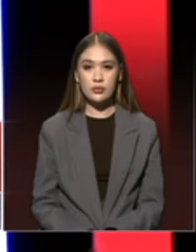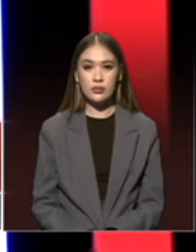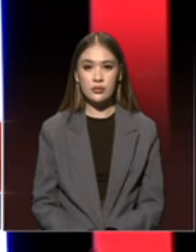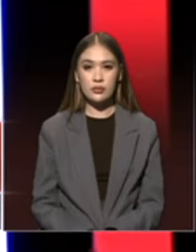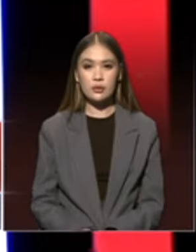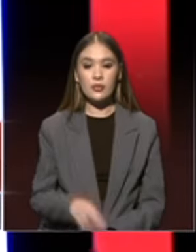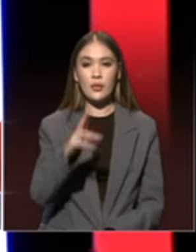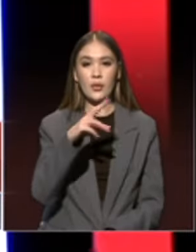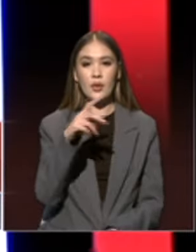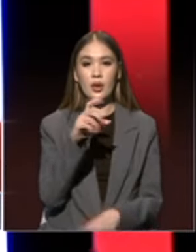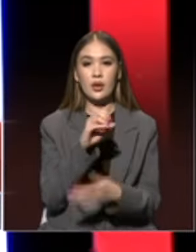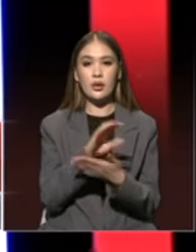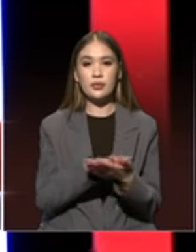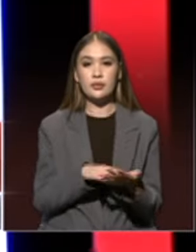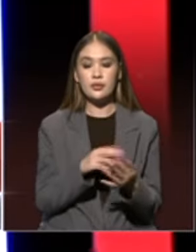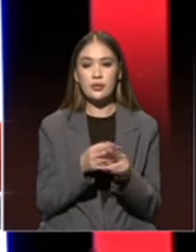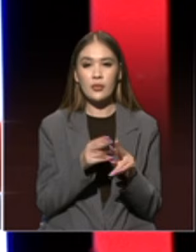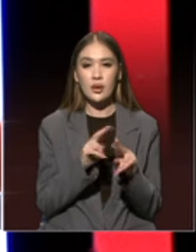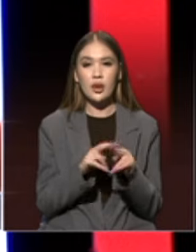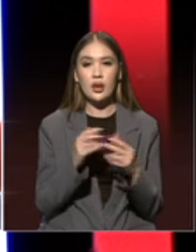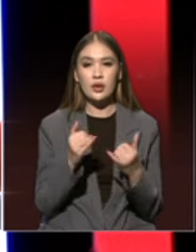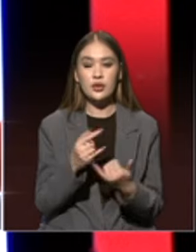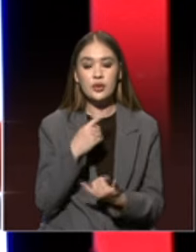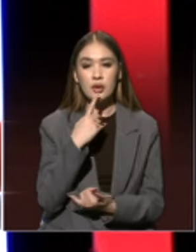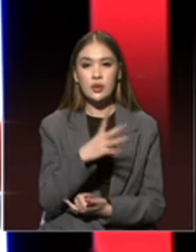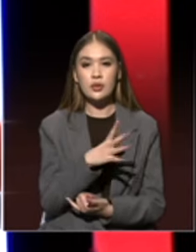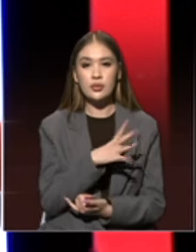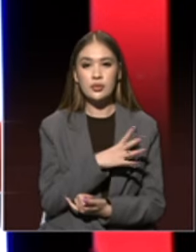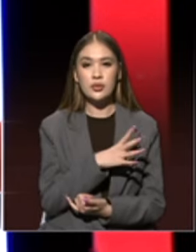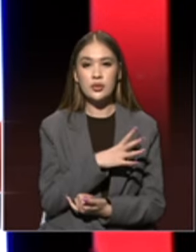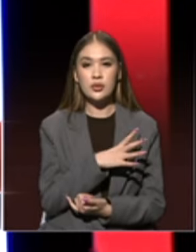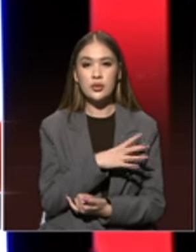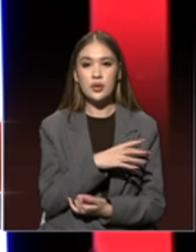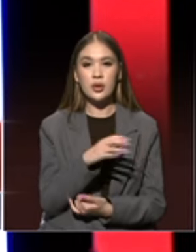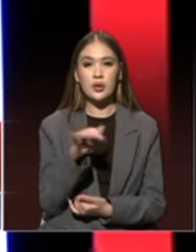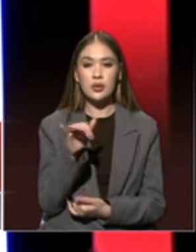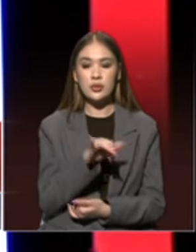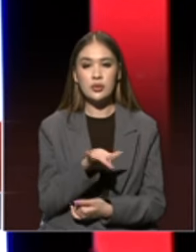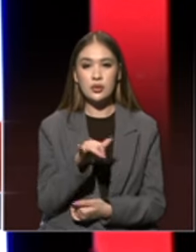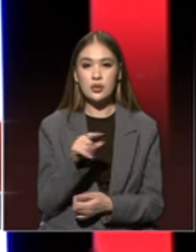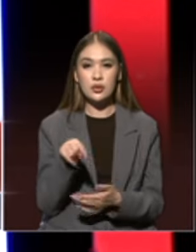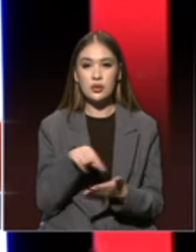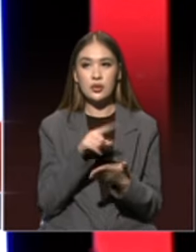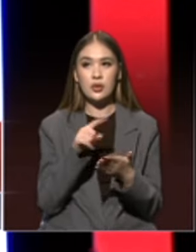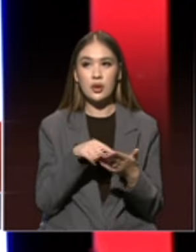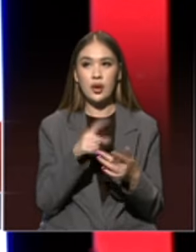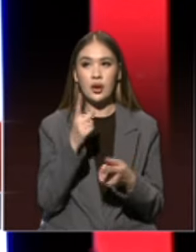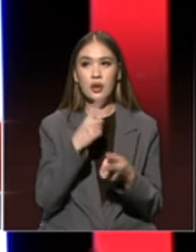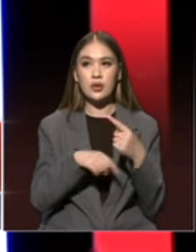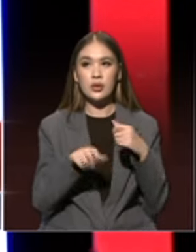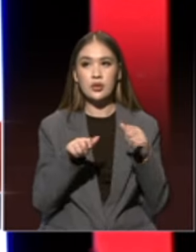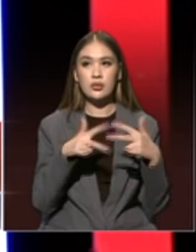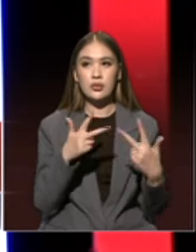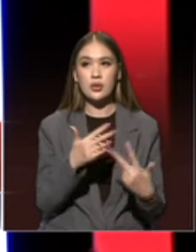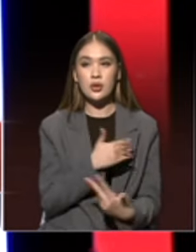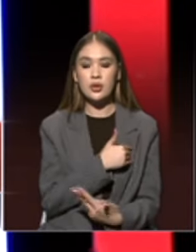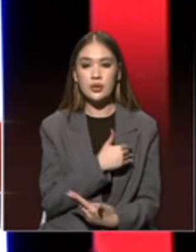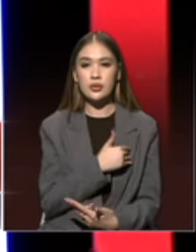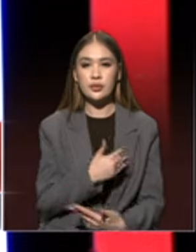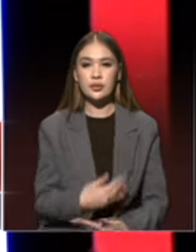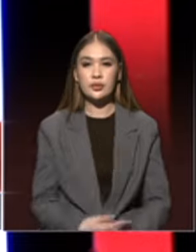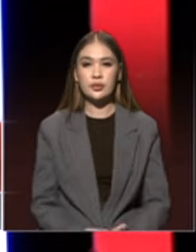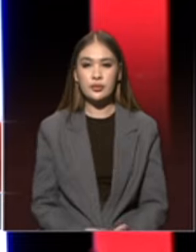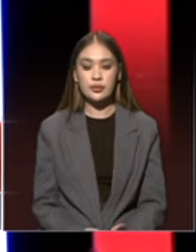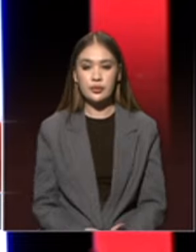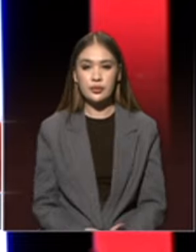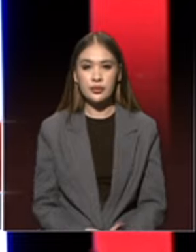Біз тікелей эфирдеміз. Жаңа ғана мысалы Шолпан ханым Орал қаласынан негізі сұрағым бар деп байланысқа шығып отыр, қайтадан қоссақ, тыңдап